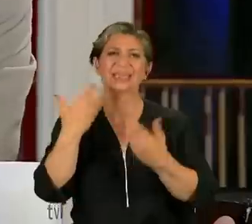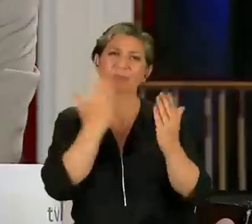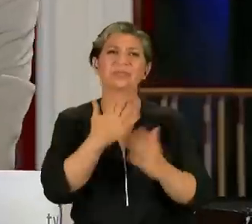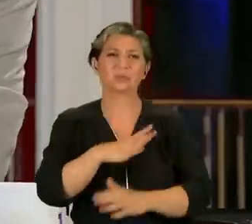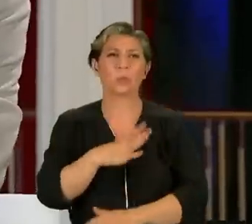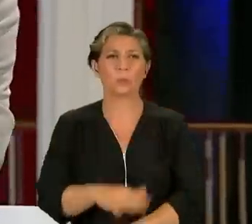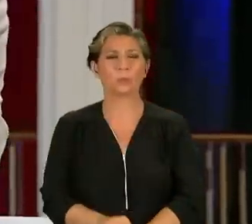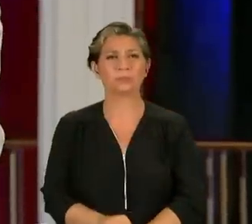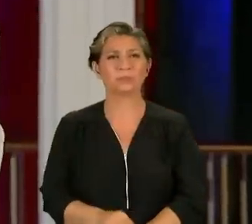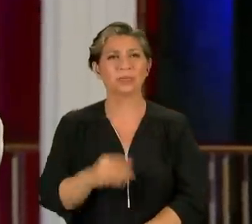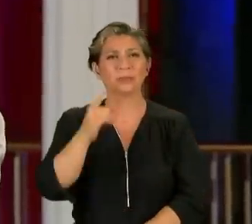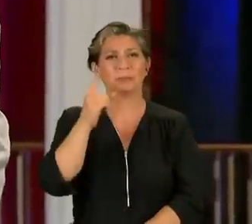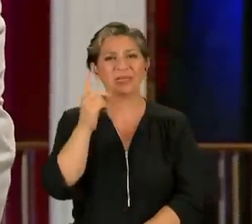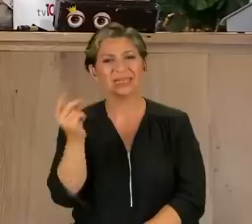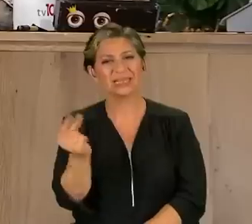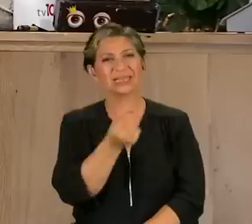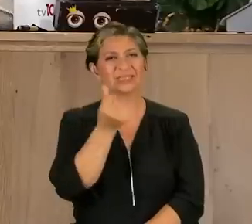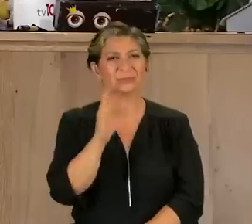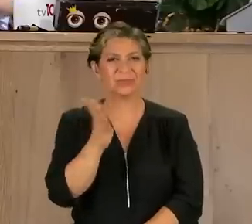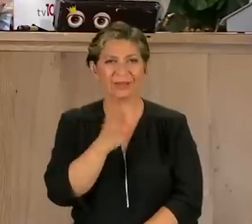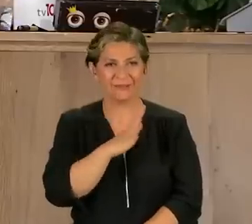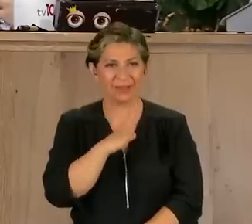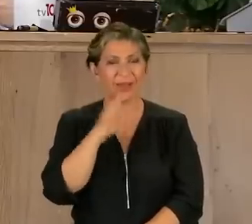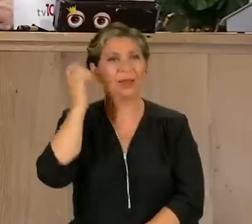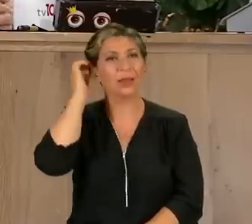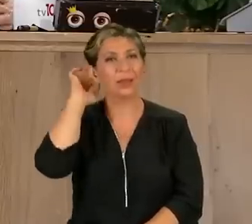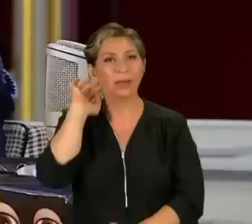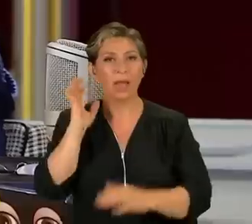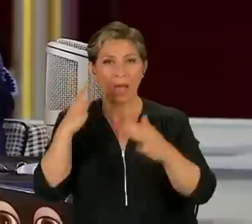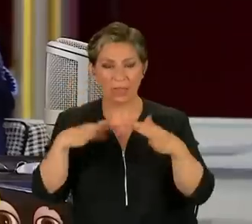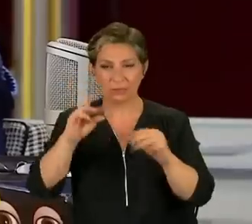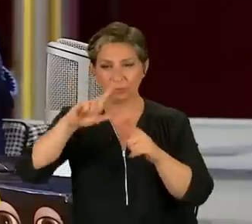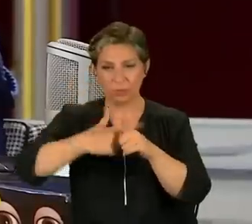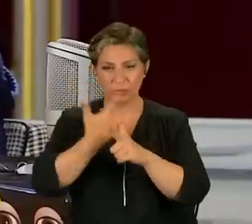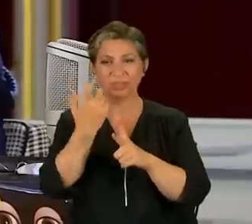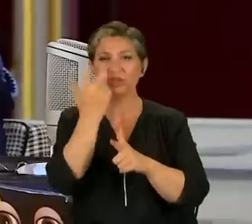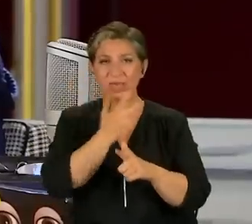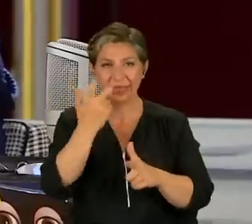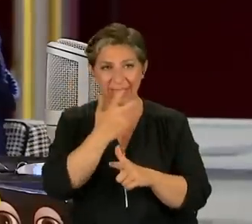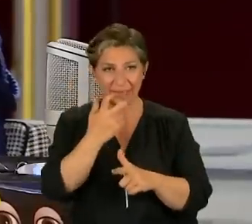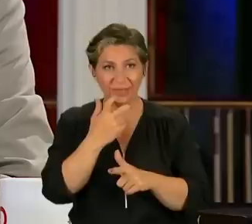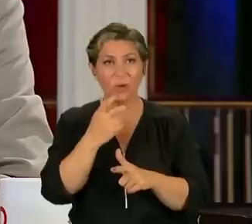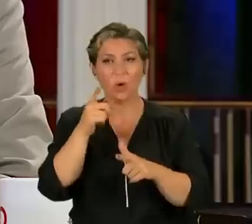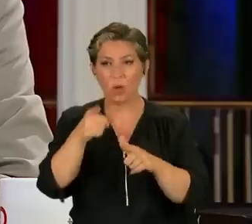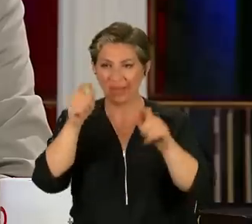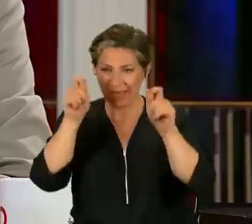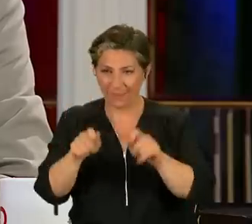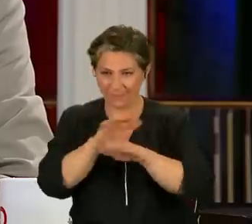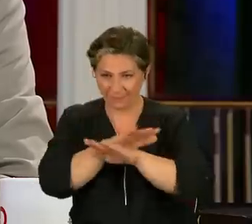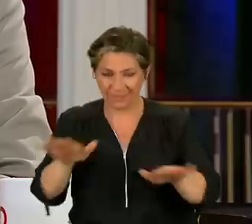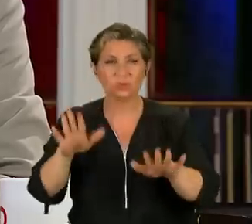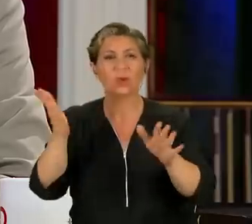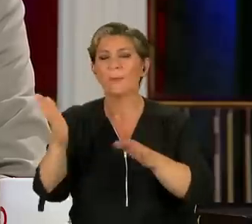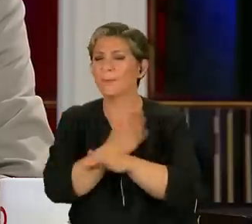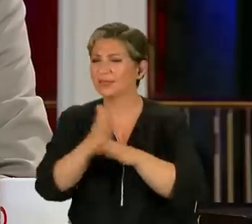göstersin. Birkaç işim daha var. Hazırladığım projeler, şarkılar. Onları da yapayım.